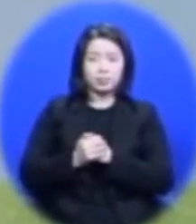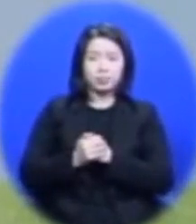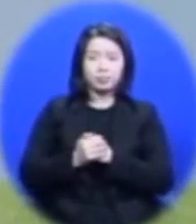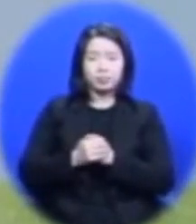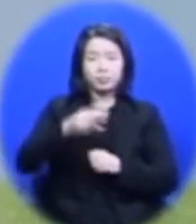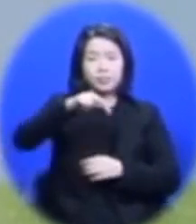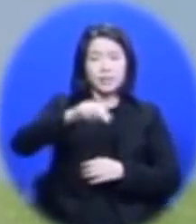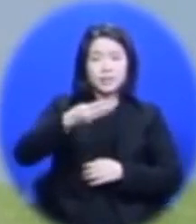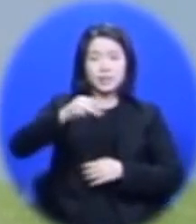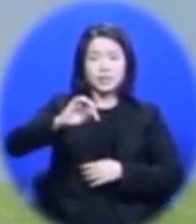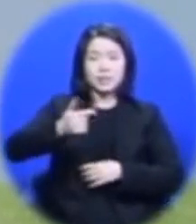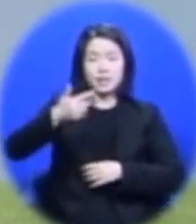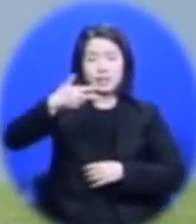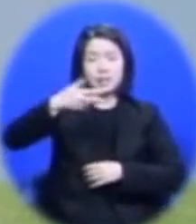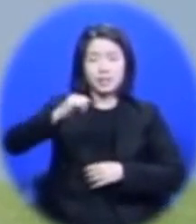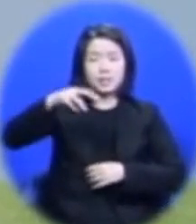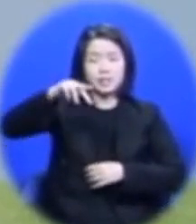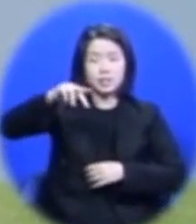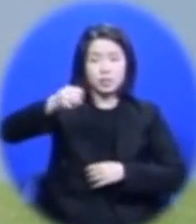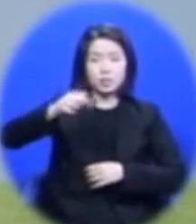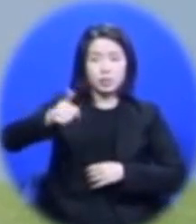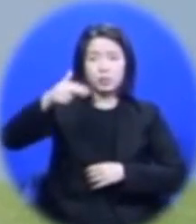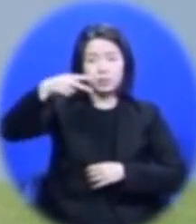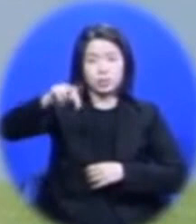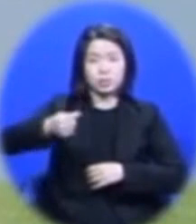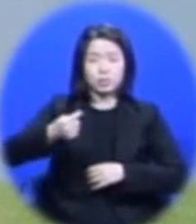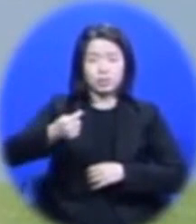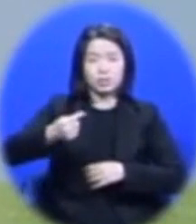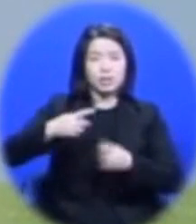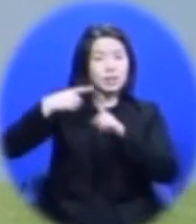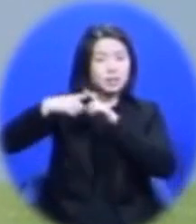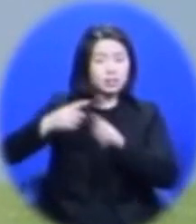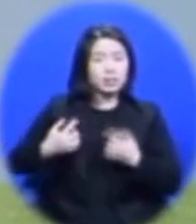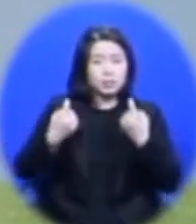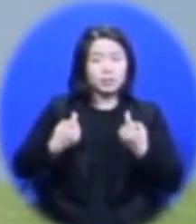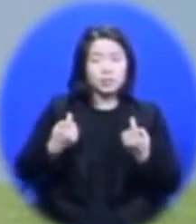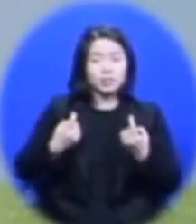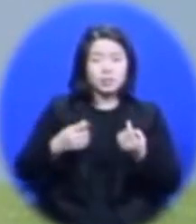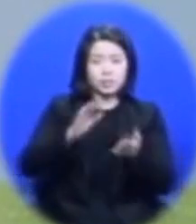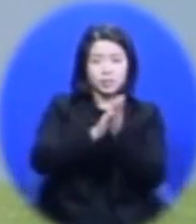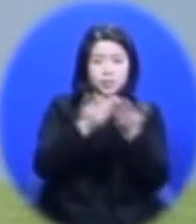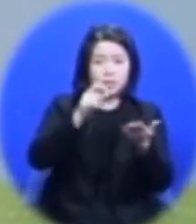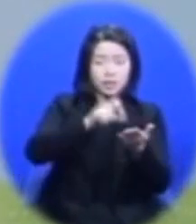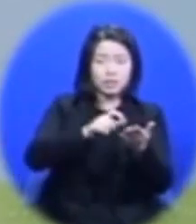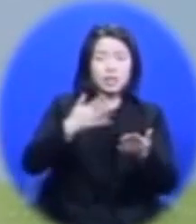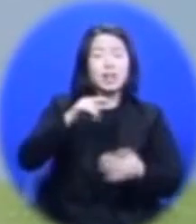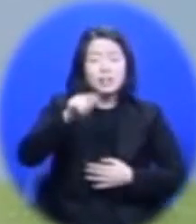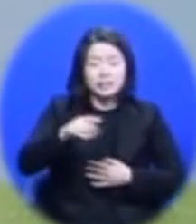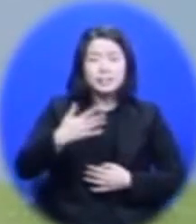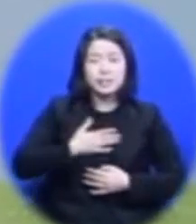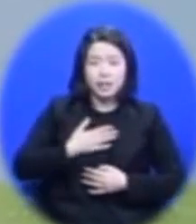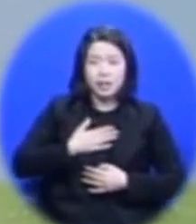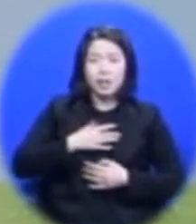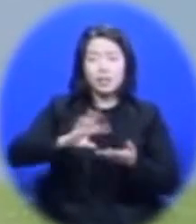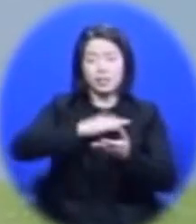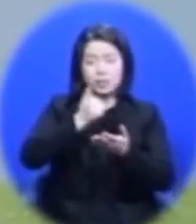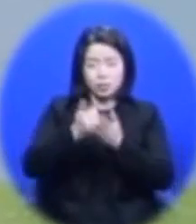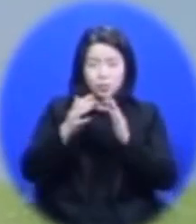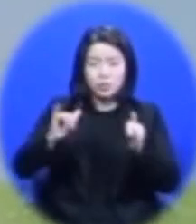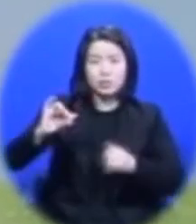스탠리 존 선교사님의 순례자의 노래라는 책에서 이렇게 썼습니다. 그것은 내가 그리스도인이 되어 누리고 있는 것을